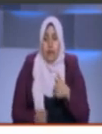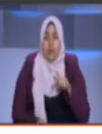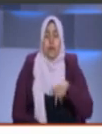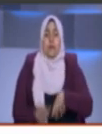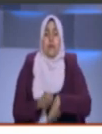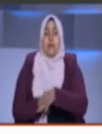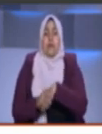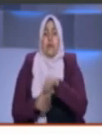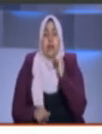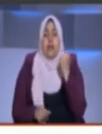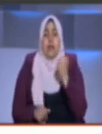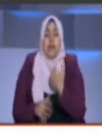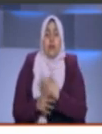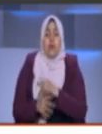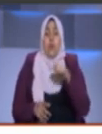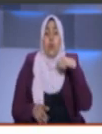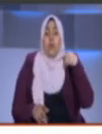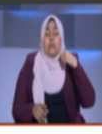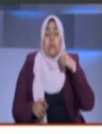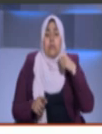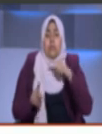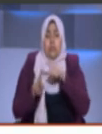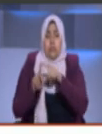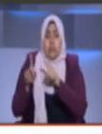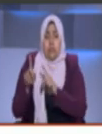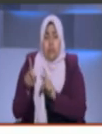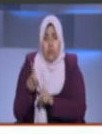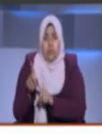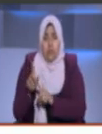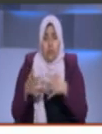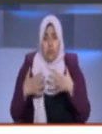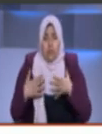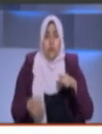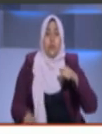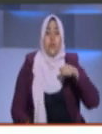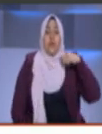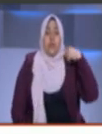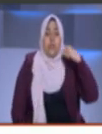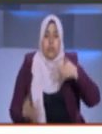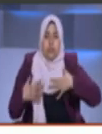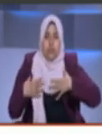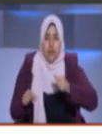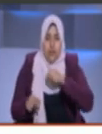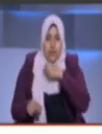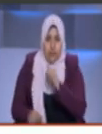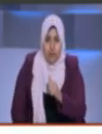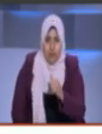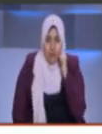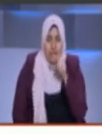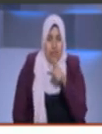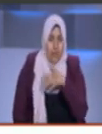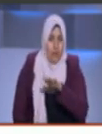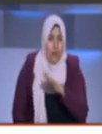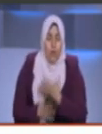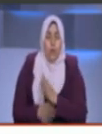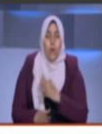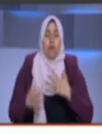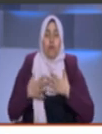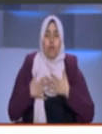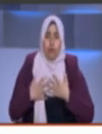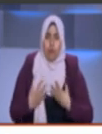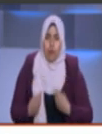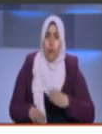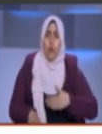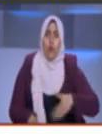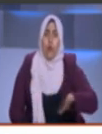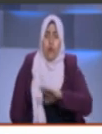سالمون مدير الصحه، عفوا مدير الصحه الفرنسي بالامس يعني ان يطمئن الفرنسيين ويقول لهم